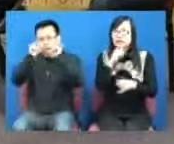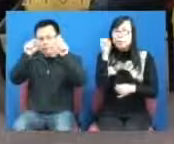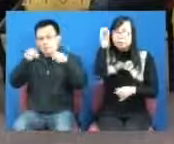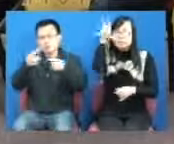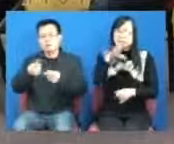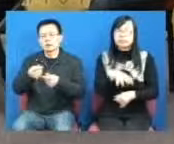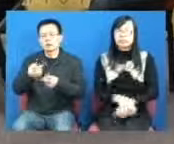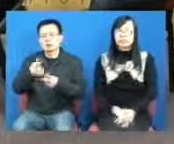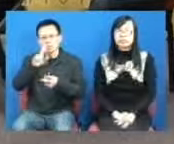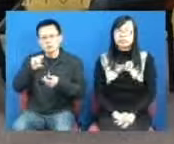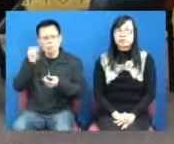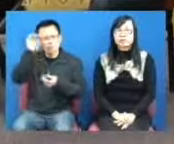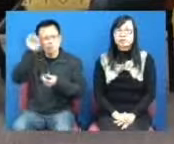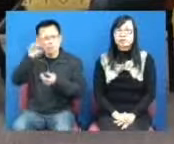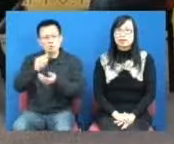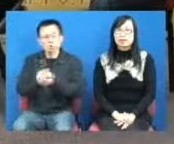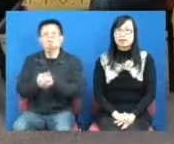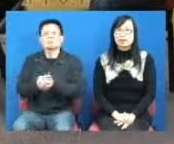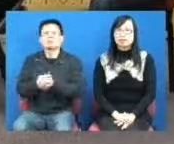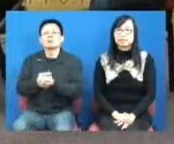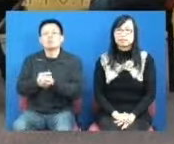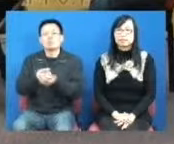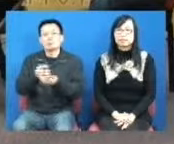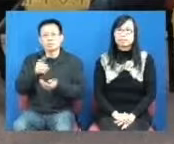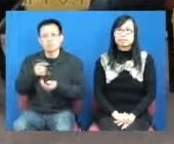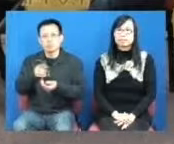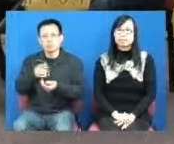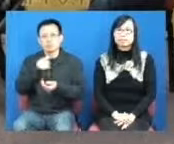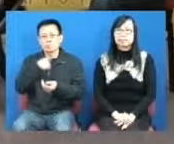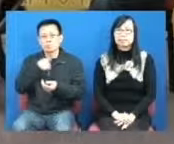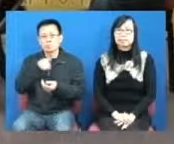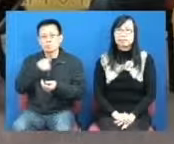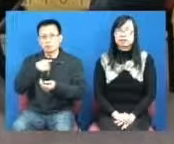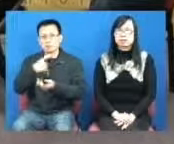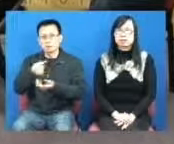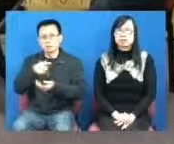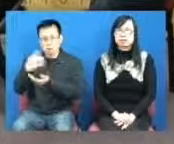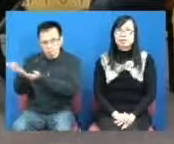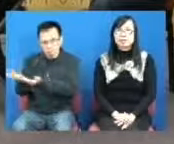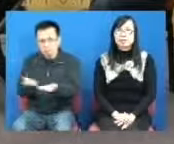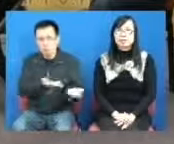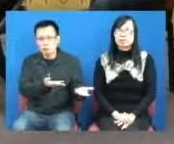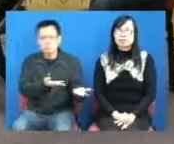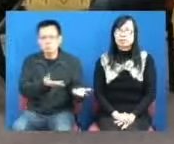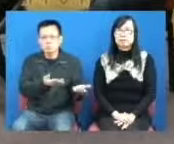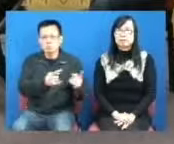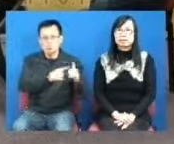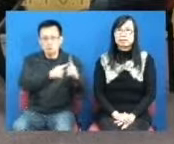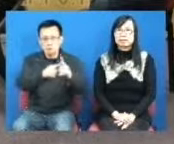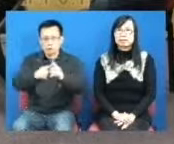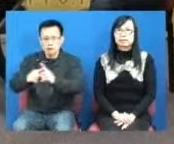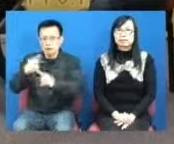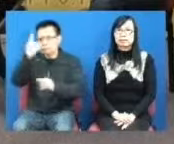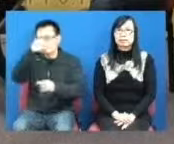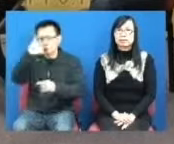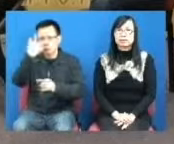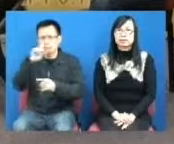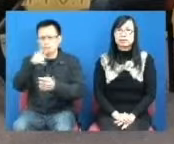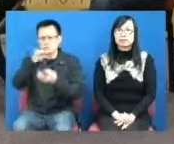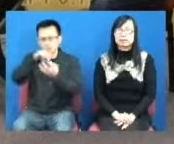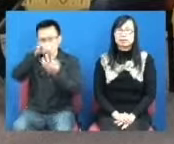我們怎樣給意見他那個受邀請的人我們不知道他